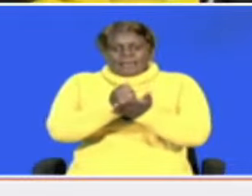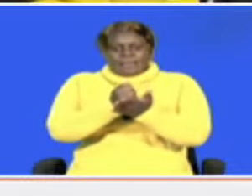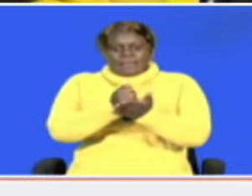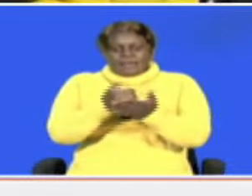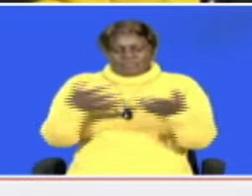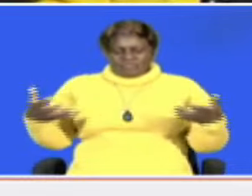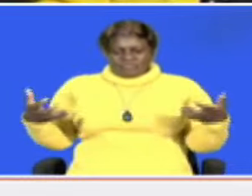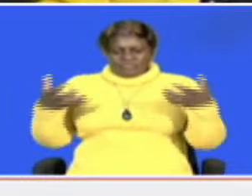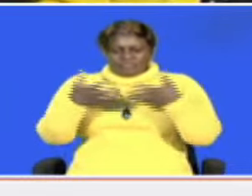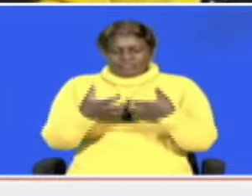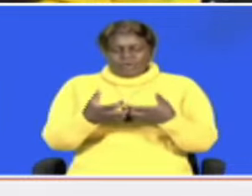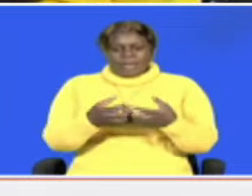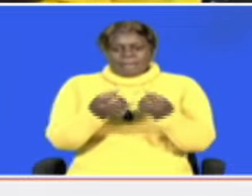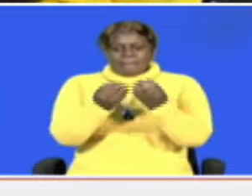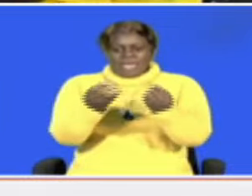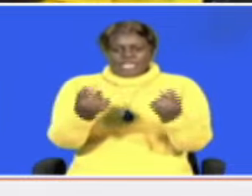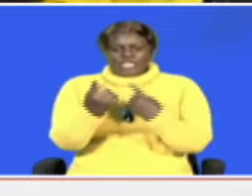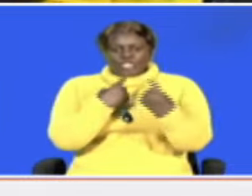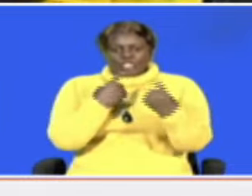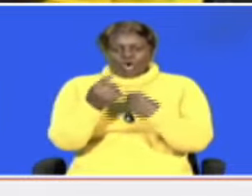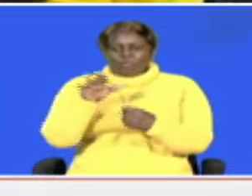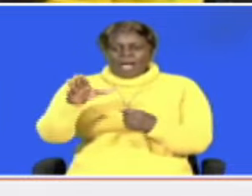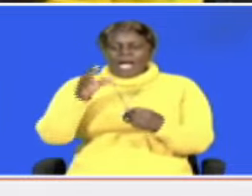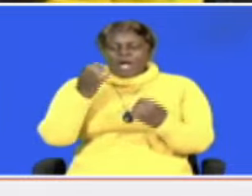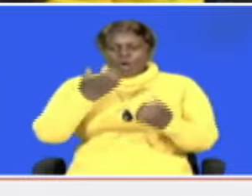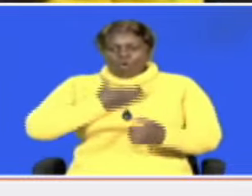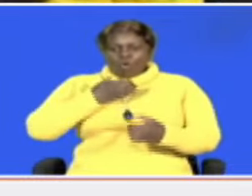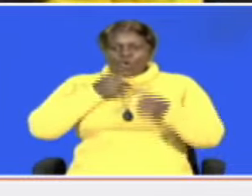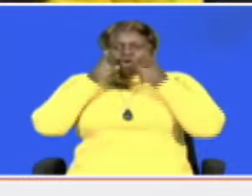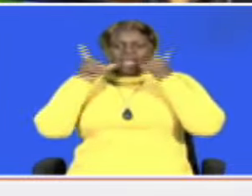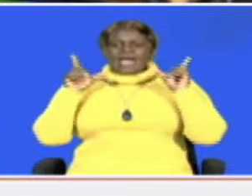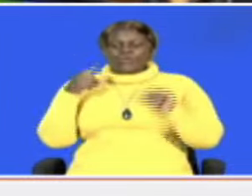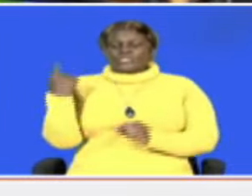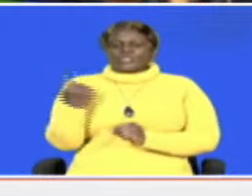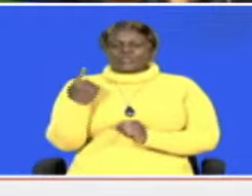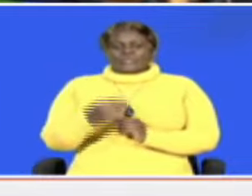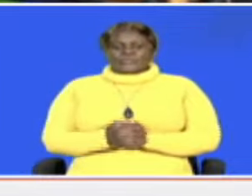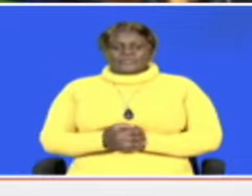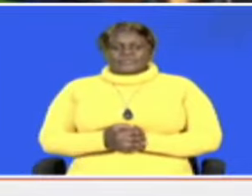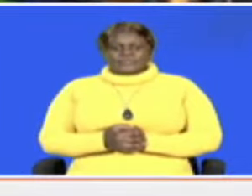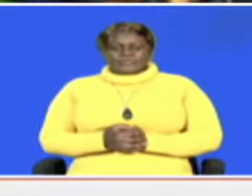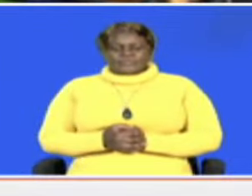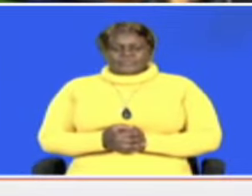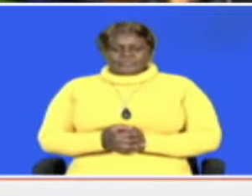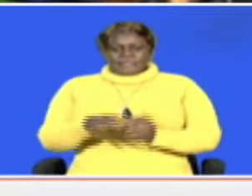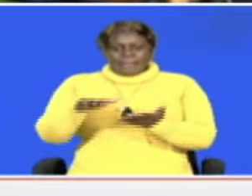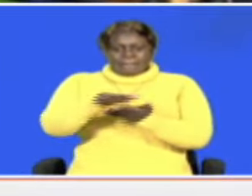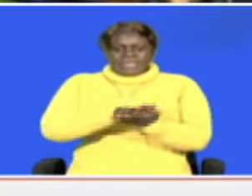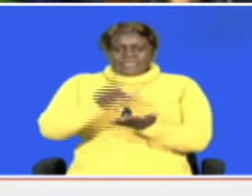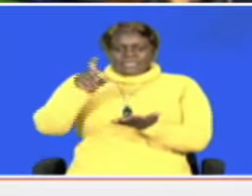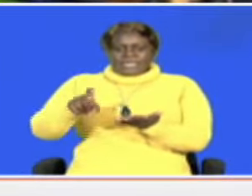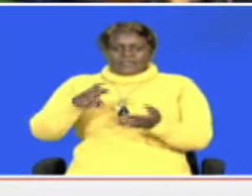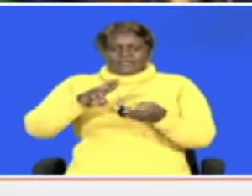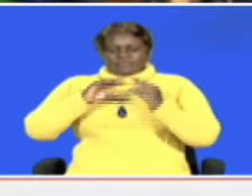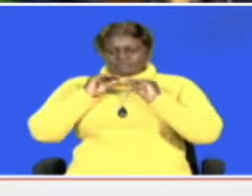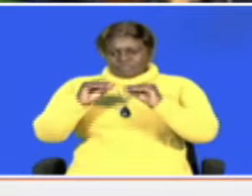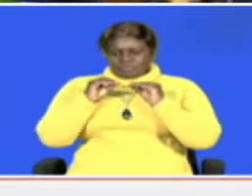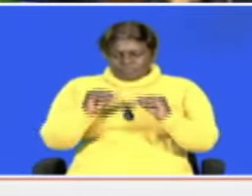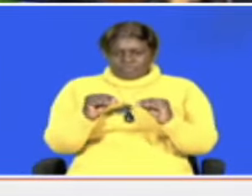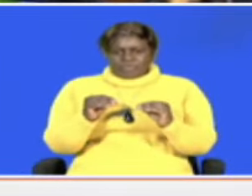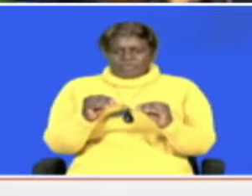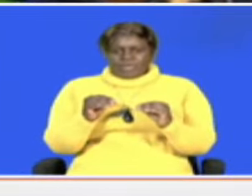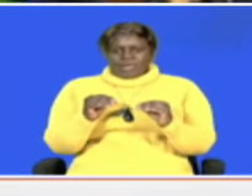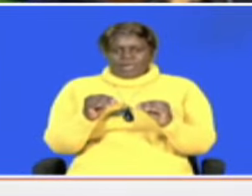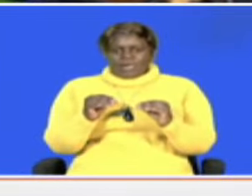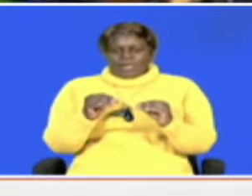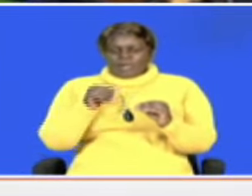mwingiliano, kwani wengi huzungumza lugha zao za asili pekee. Offering the basic numeracy and literacy skills,